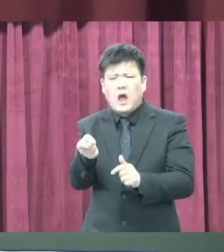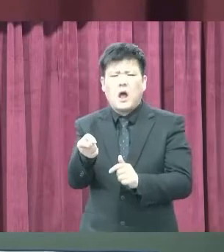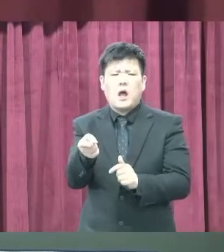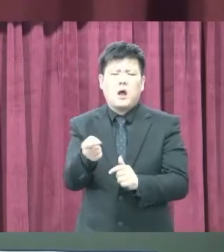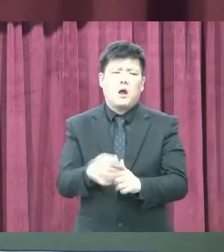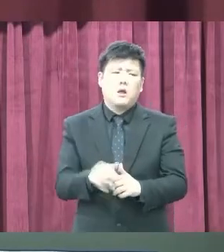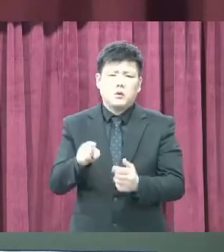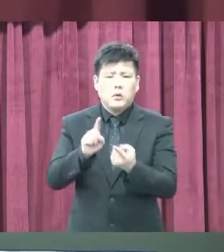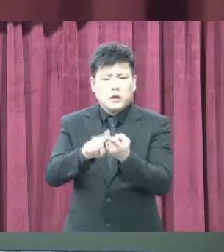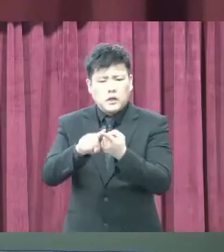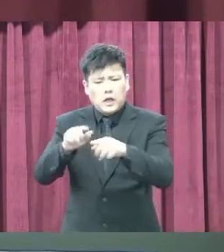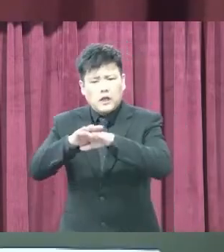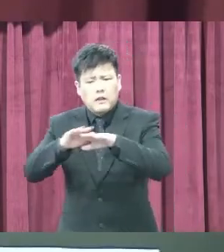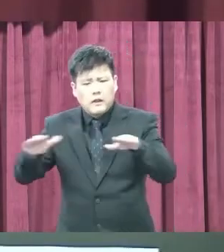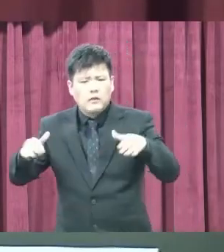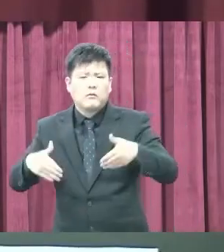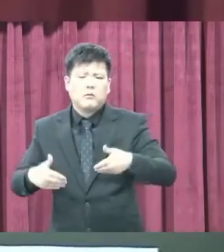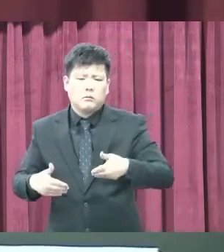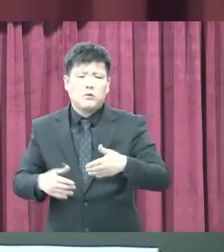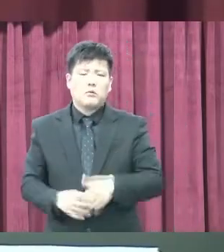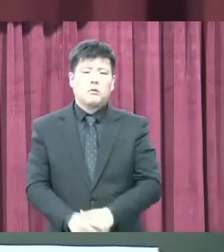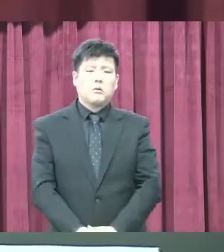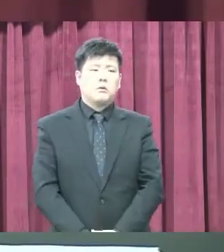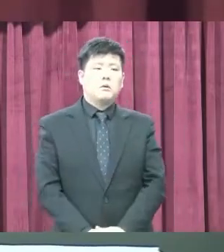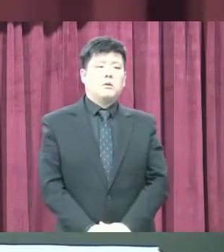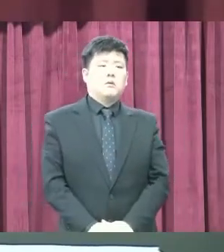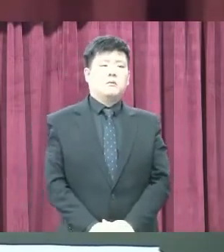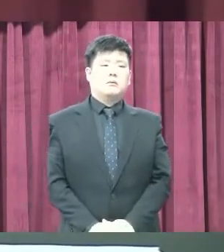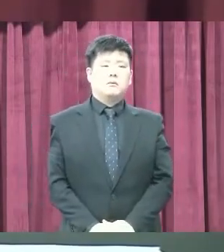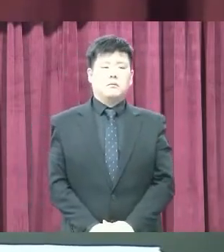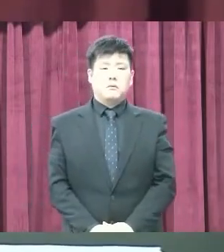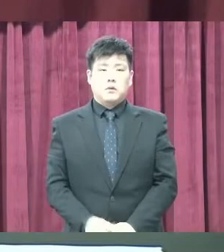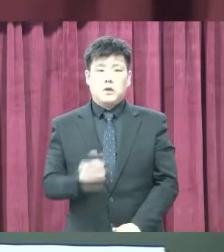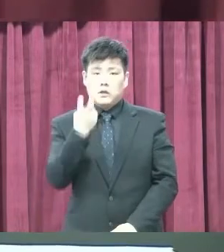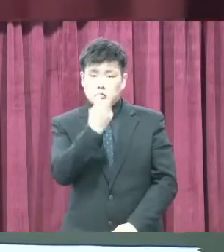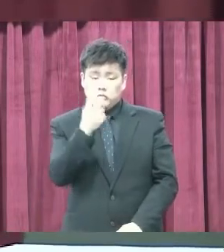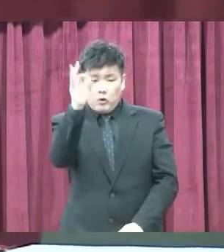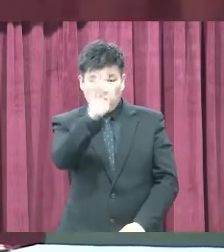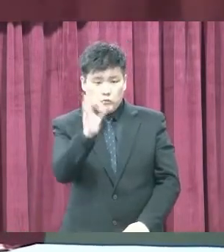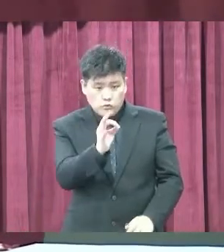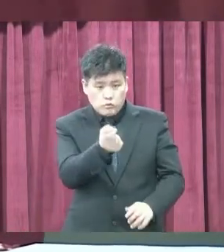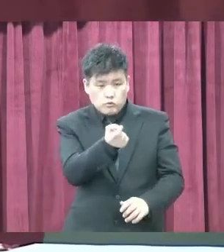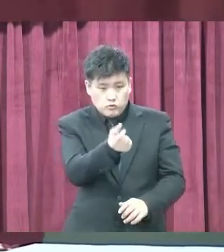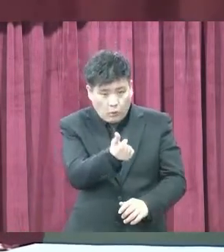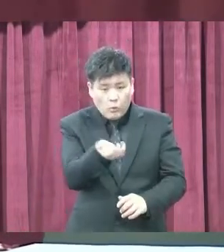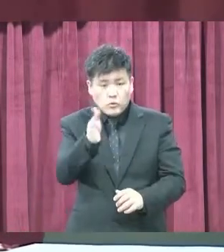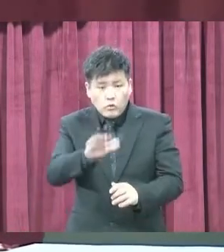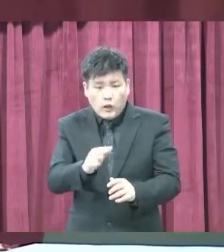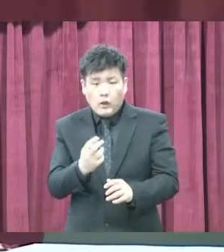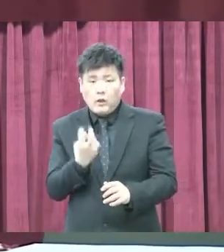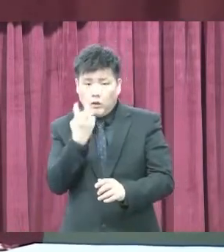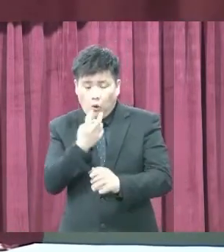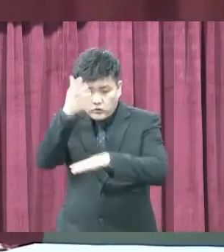대한 대책이 참 필요한 것 같고요. 예, 수검률은 낮은데 검사했을 때 결과는 안 좋다. 이것도 굉장히 문제고,